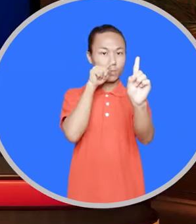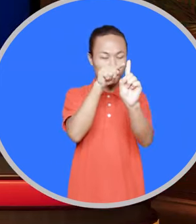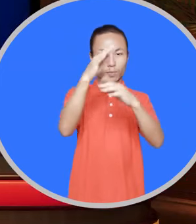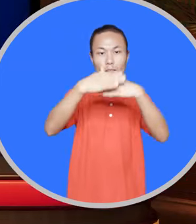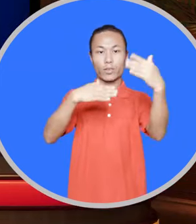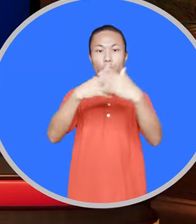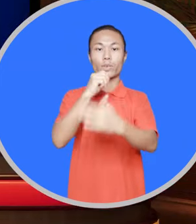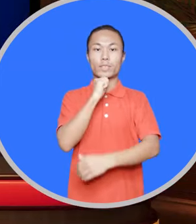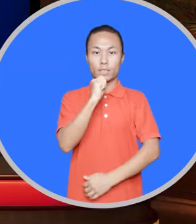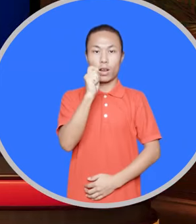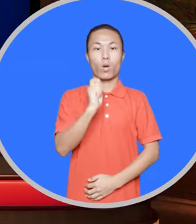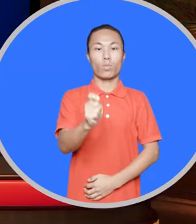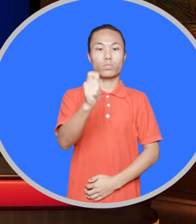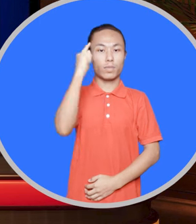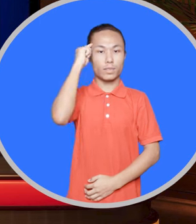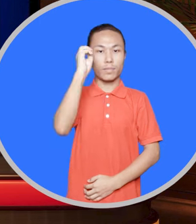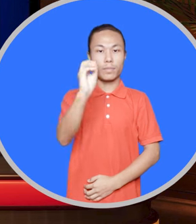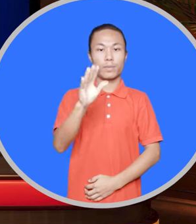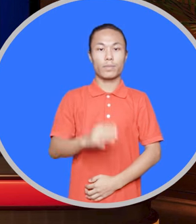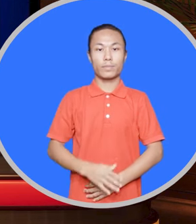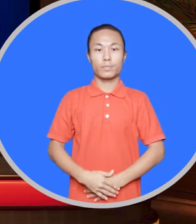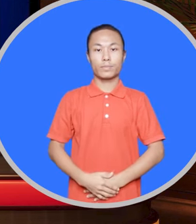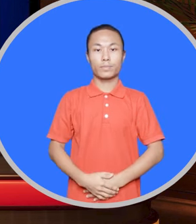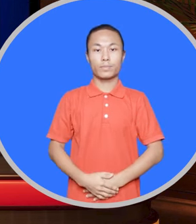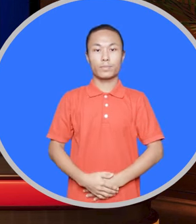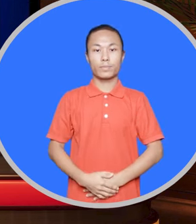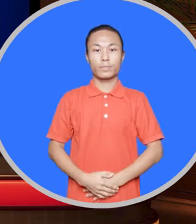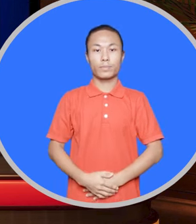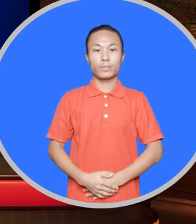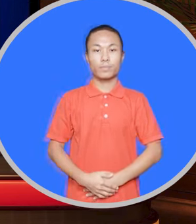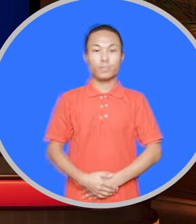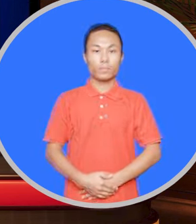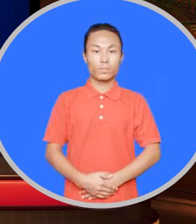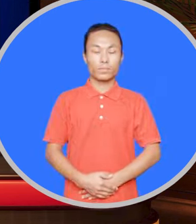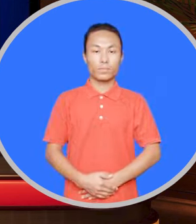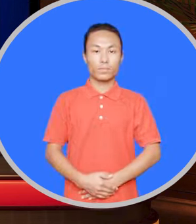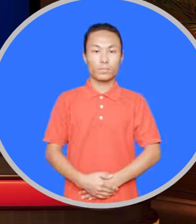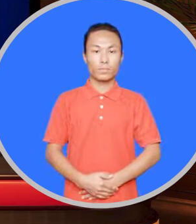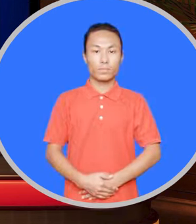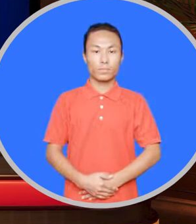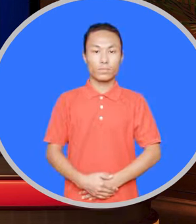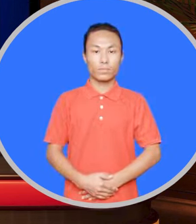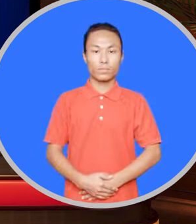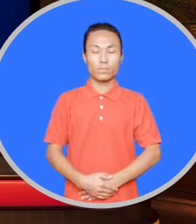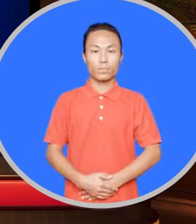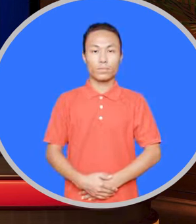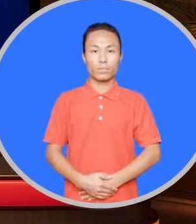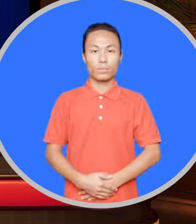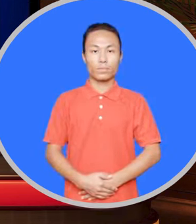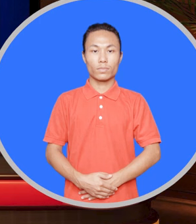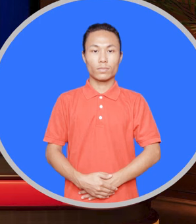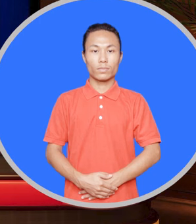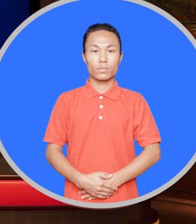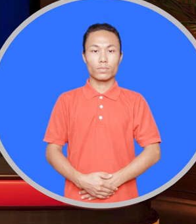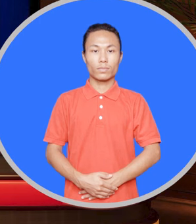ပြည်သူရဲ့ဘေးဒုက္ခတွေကိုဖြေရှင်းဆောင်ရွက်ရမှာမယောင်ရစီမလို့ပဲလက်တွေ့ကျပြီးထိရောက်ရမယ်လို့အမျိုးသားညီညွတ်ရေးအစိုးရယာယီ